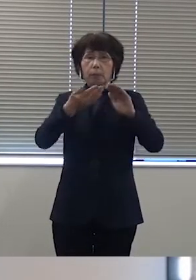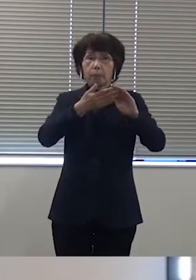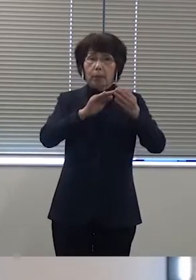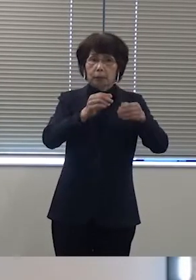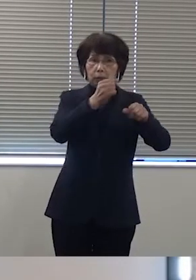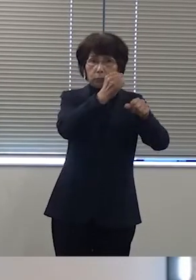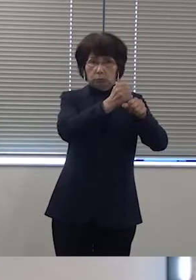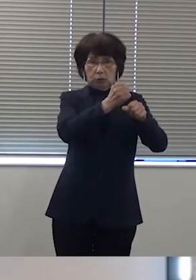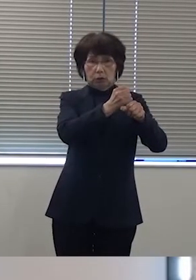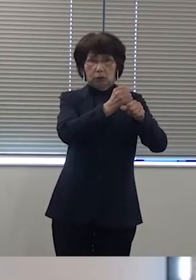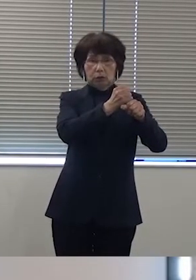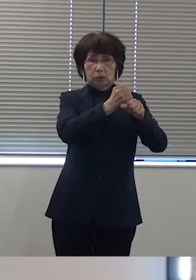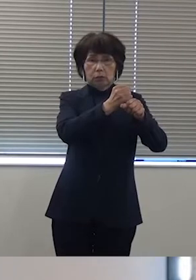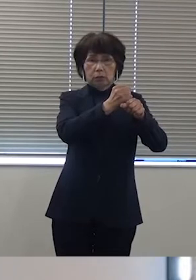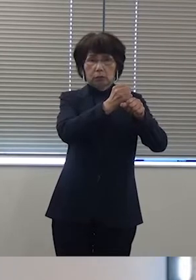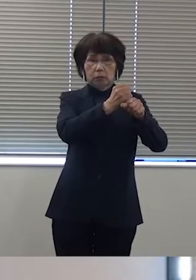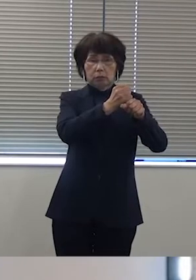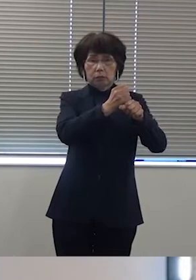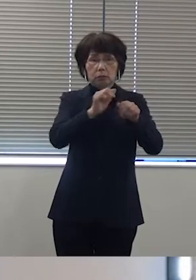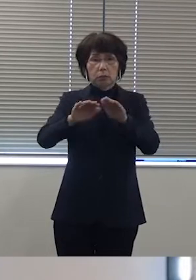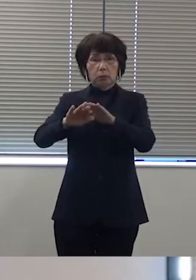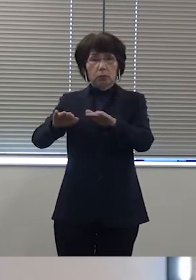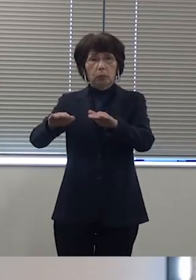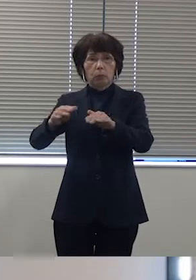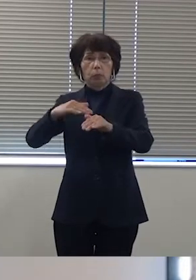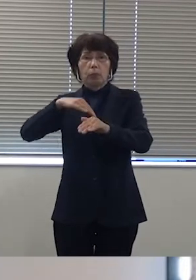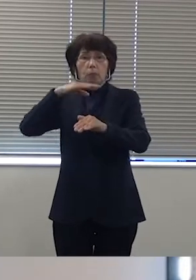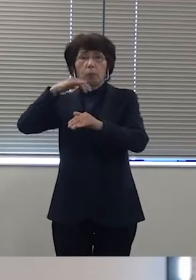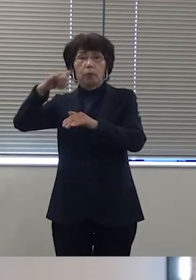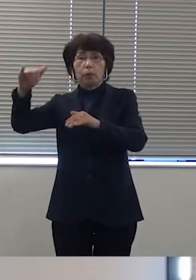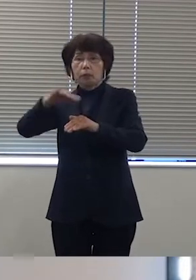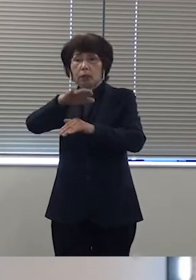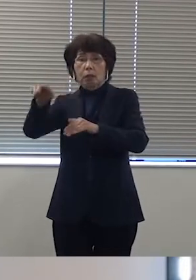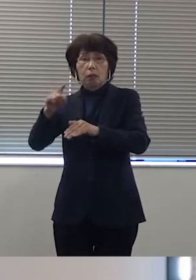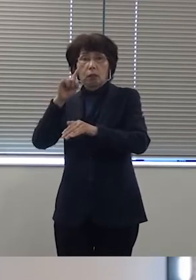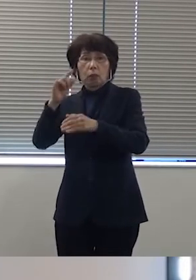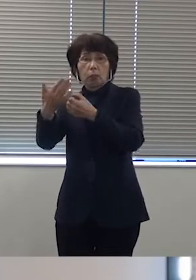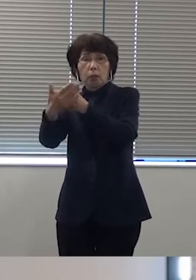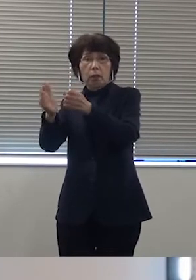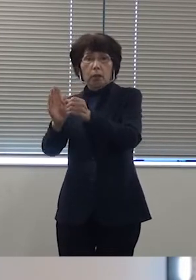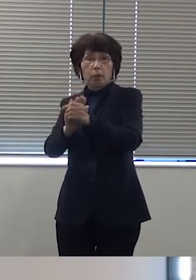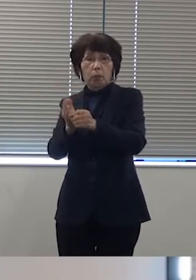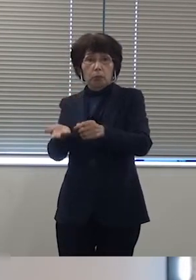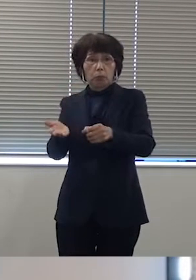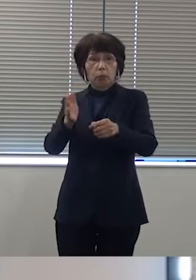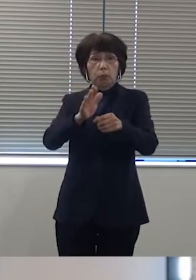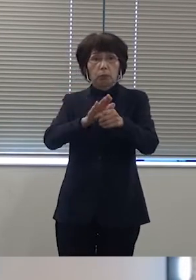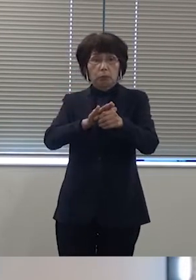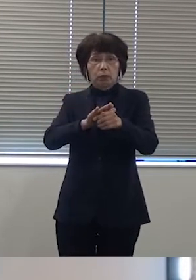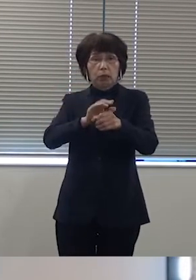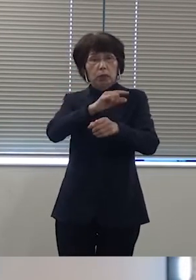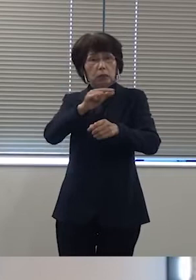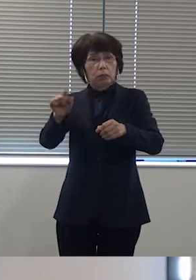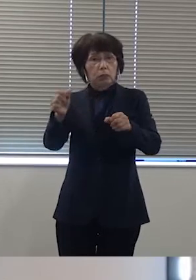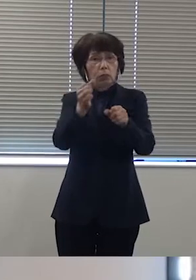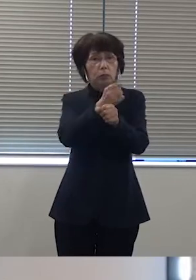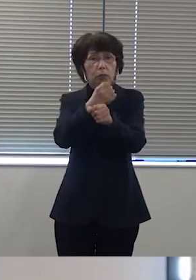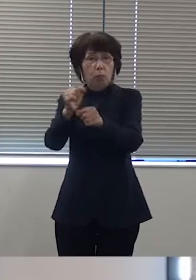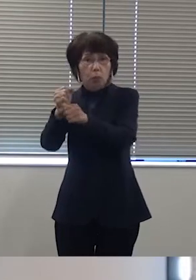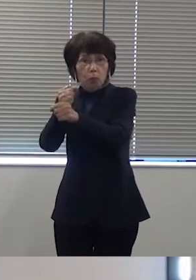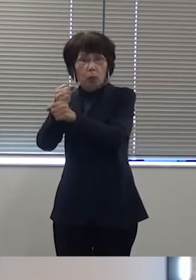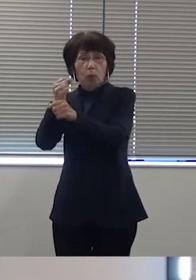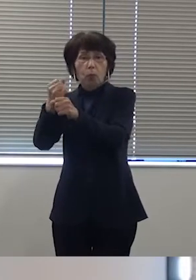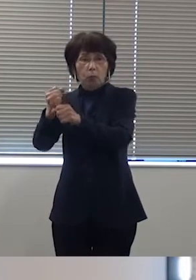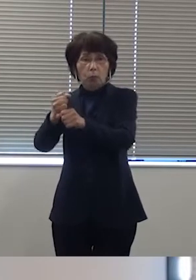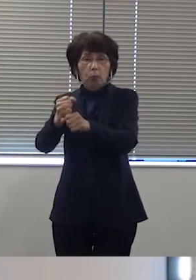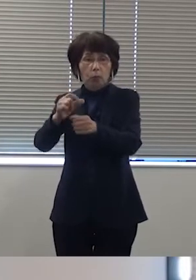の見守りも含めて、まあ、いろんな事業を地元としてやっていただくのには、やっぱり既存組織がや